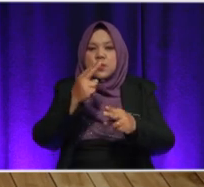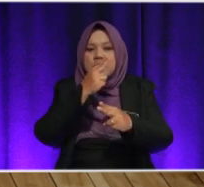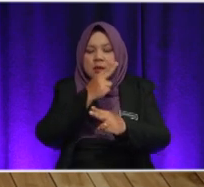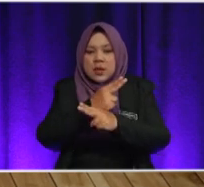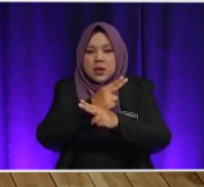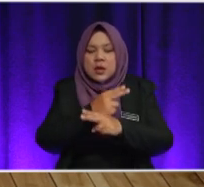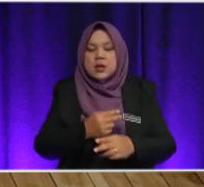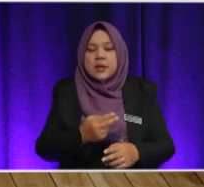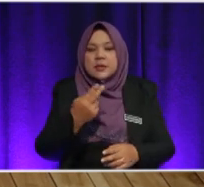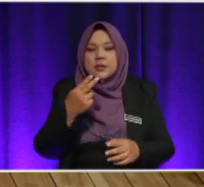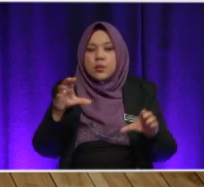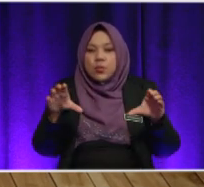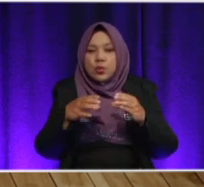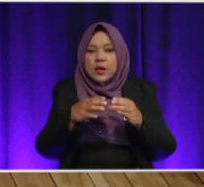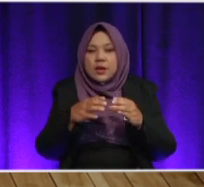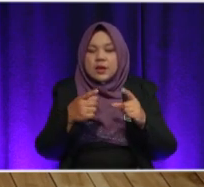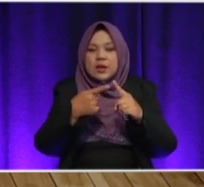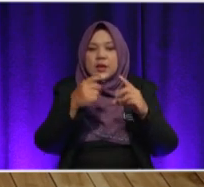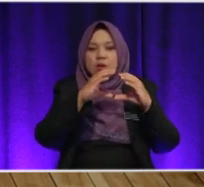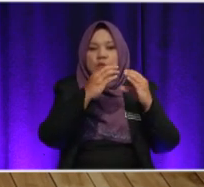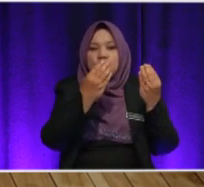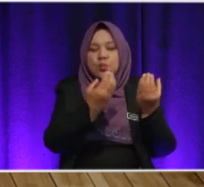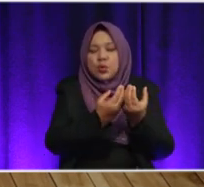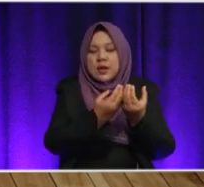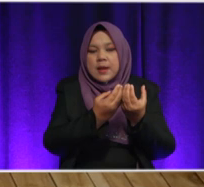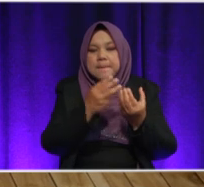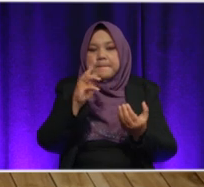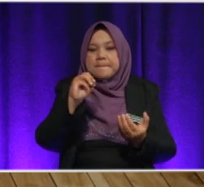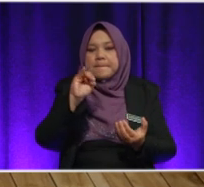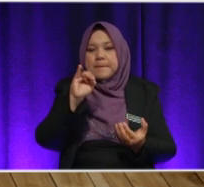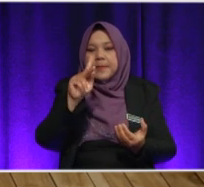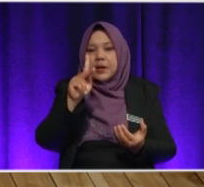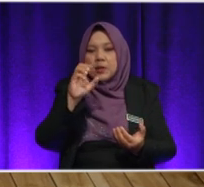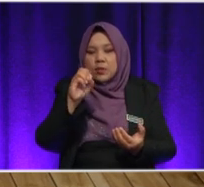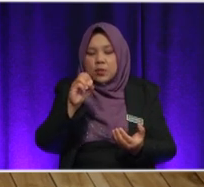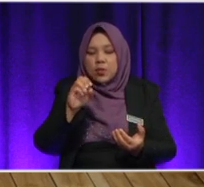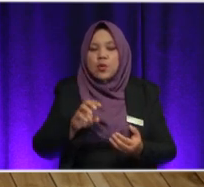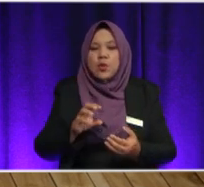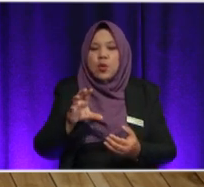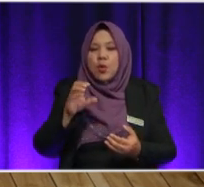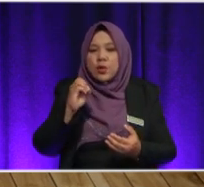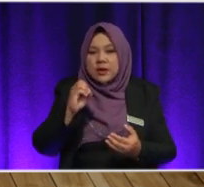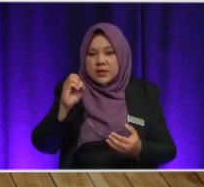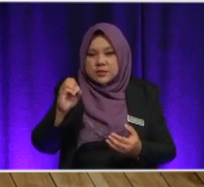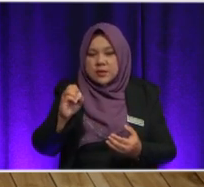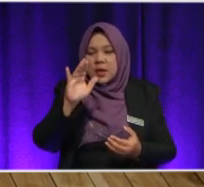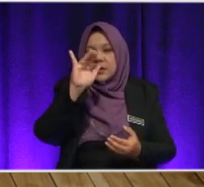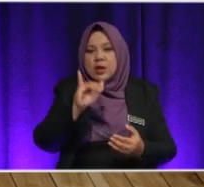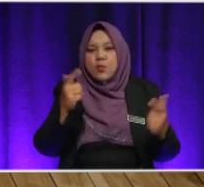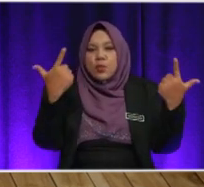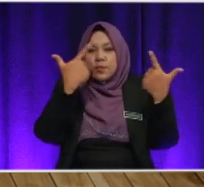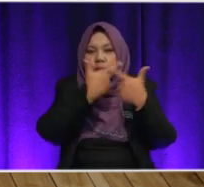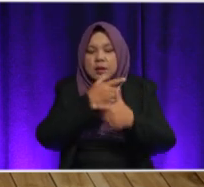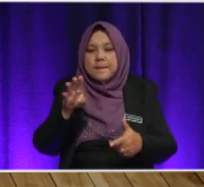ubah ini dihasilkan daripada kumpulan mikroorganisme seperti funges ataupun bettiria yang boleh melawan